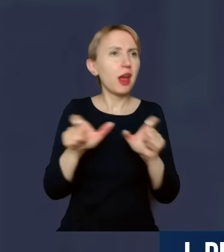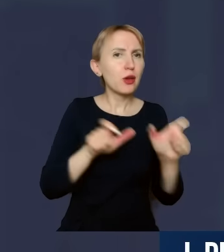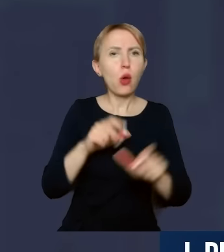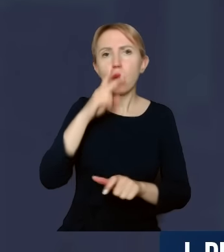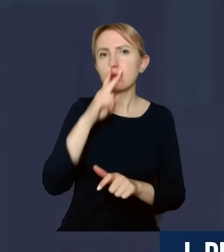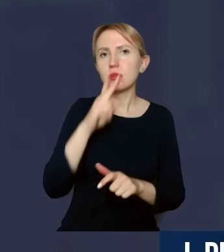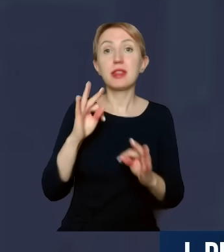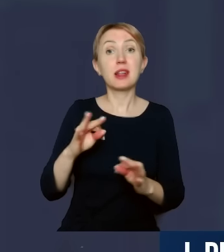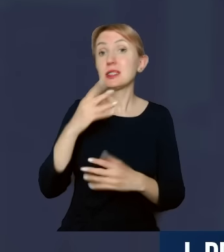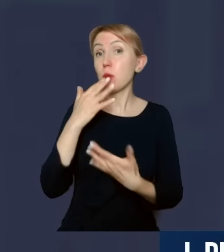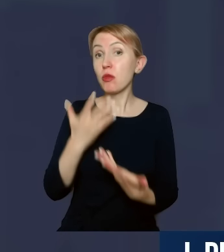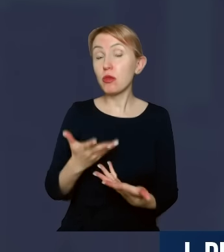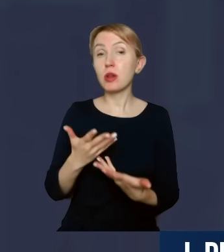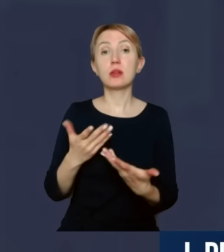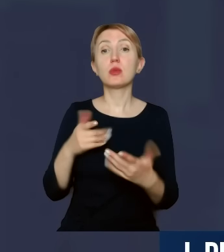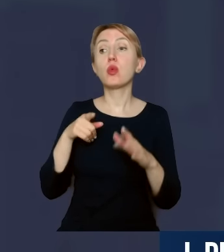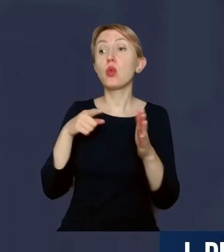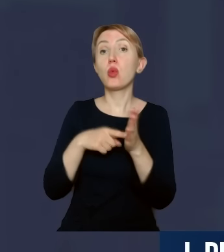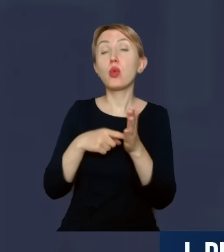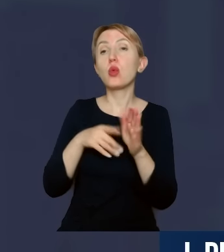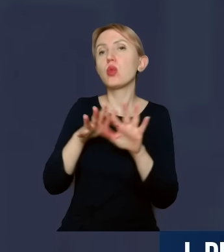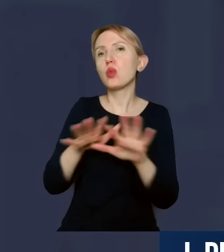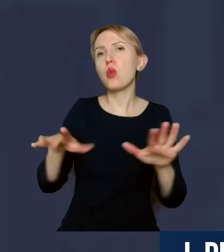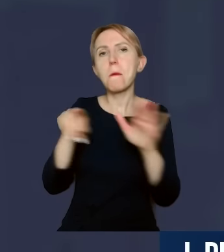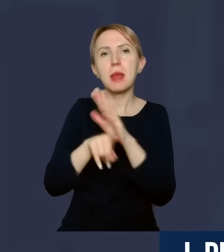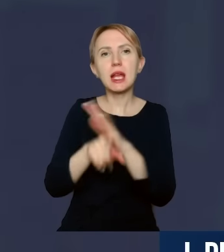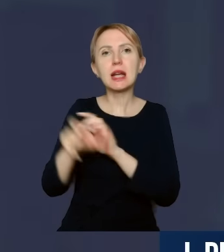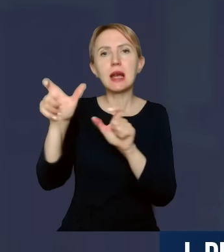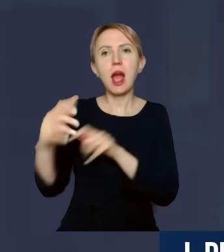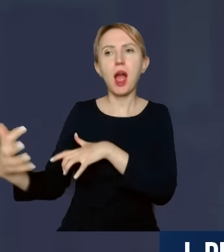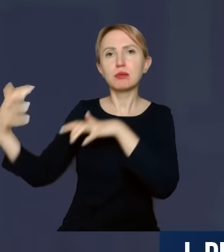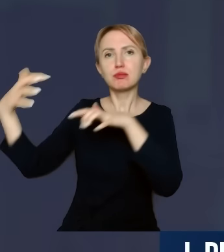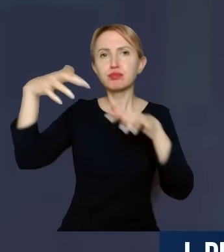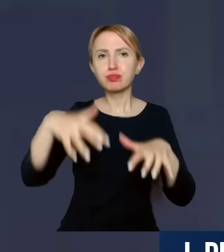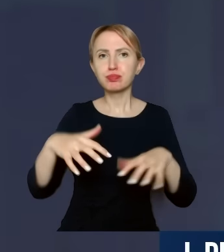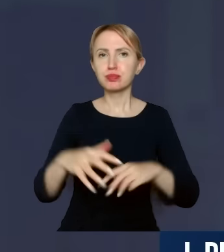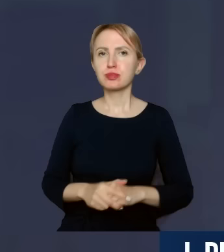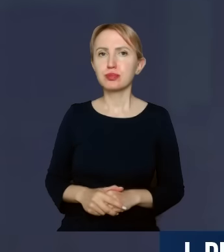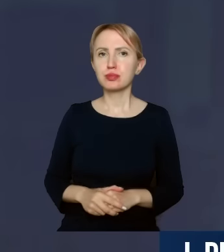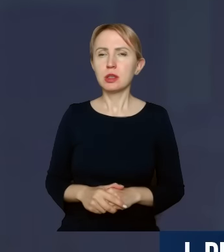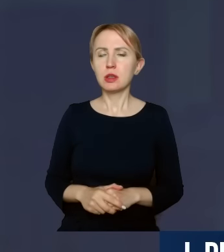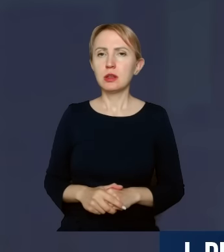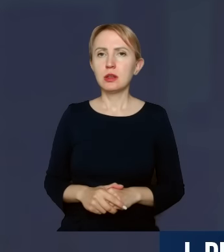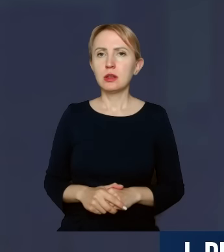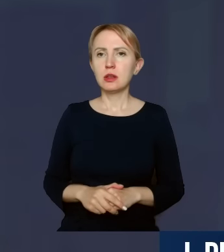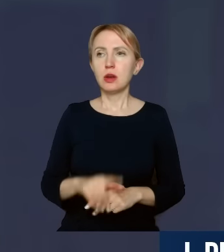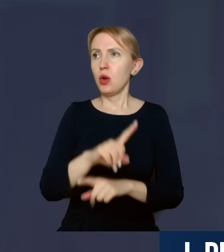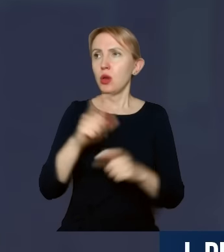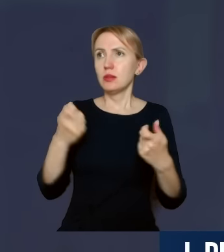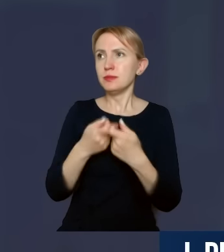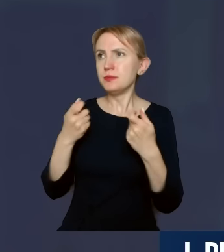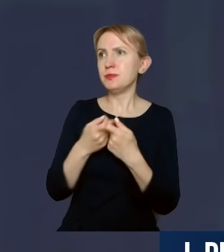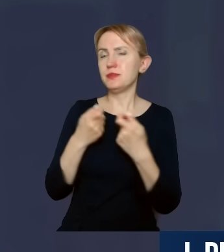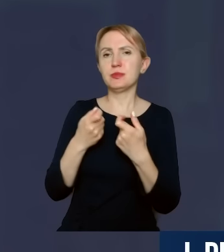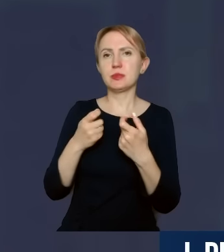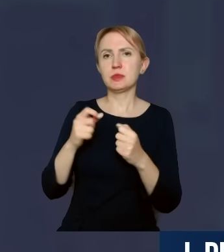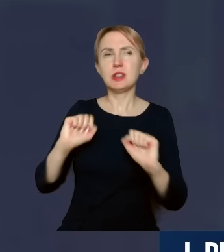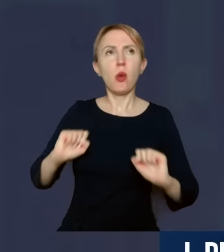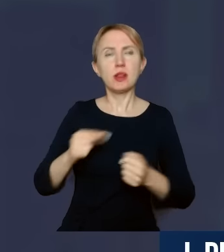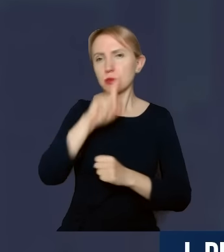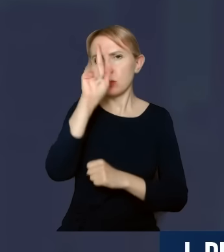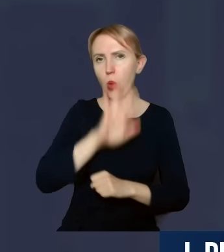mówimy, kiedy mamy napływ migrantów, którzy jakby zakłócają funkcjonowanie społeczeństwa, bo to nie